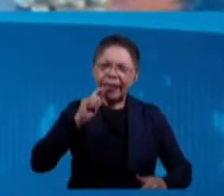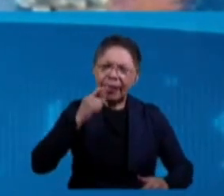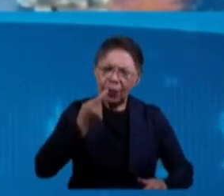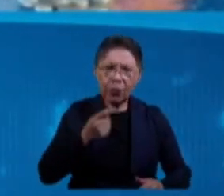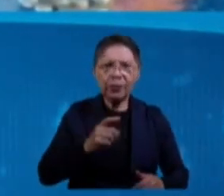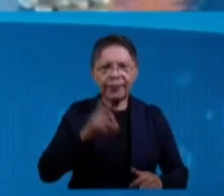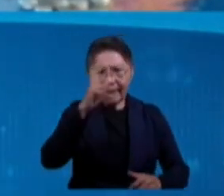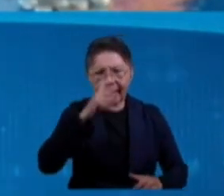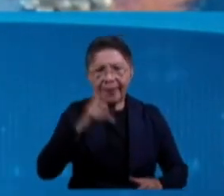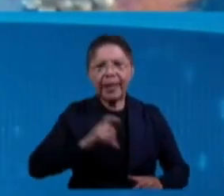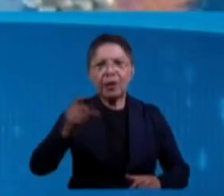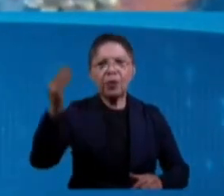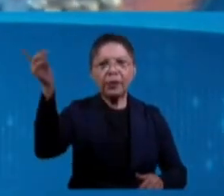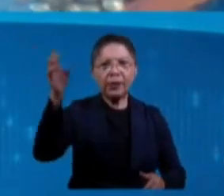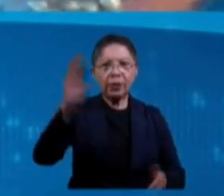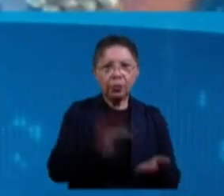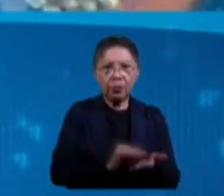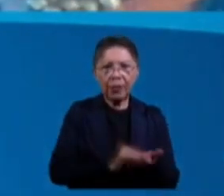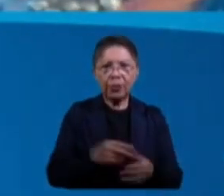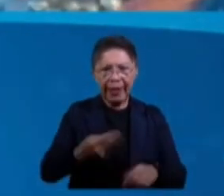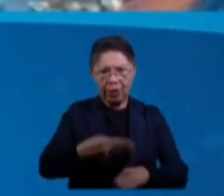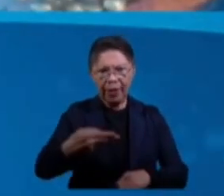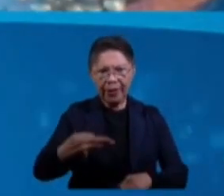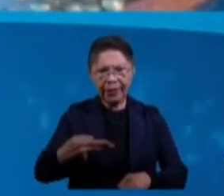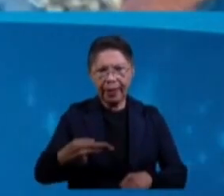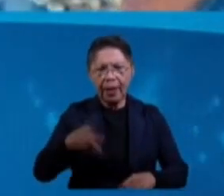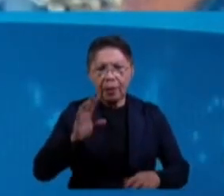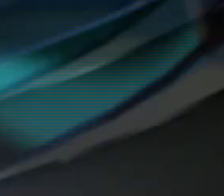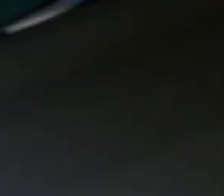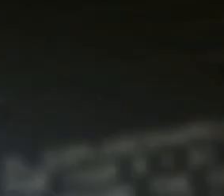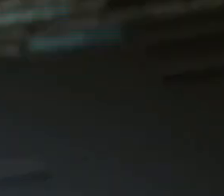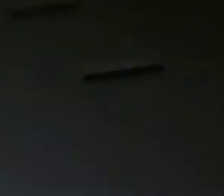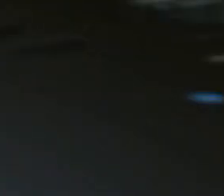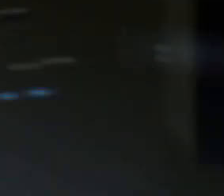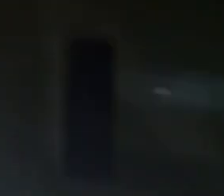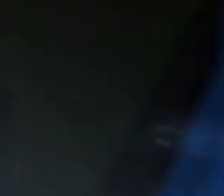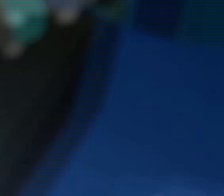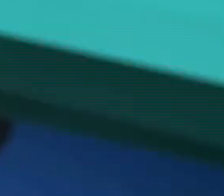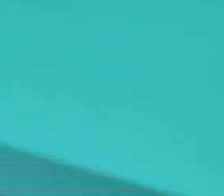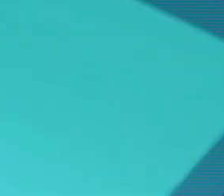investasi akan masuk ke Indonesia, masih akan tetap bertumbuh.